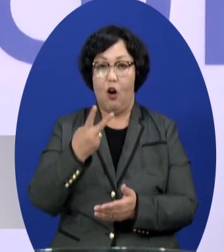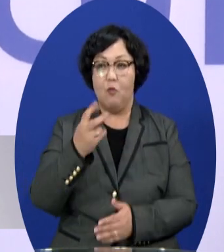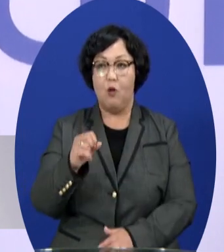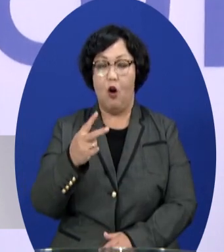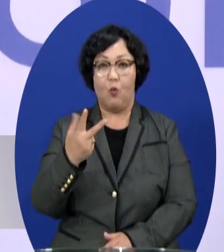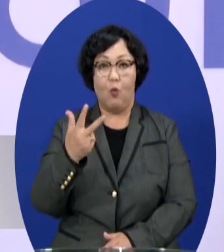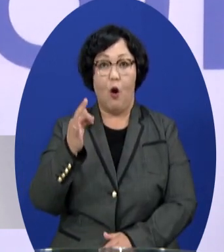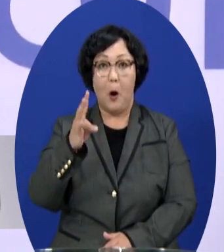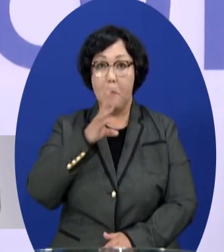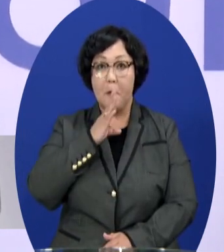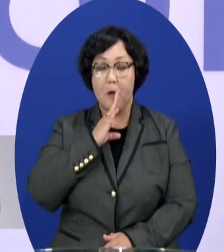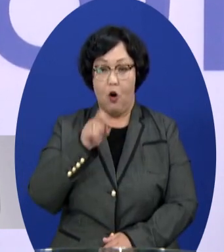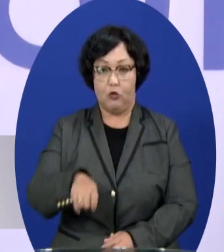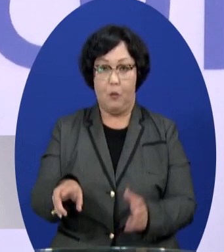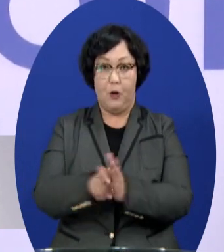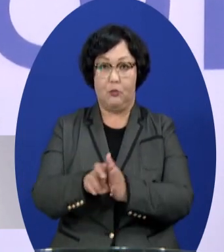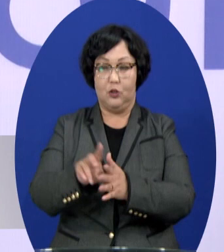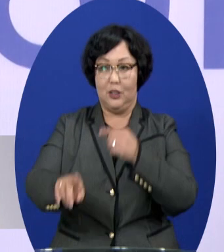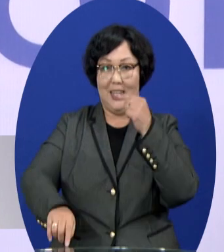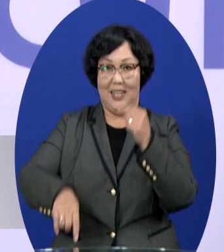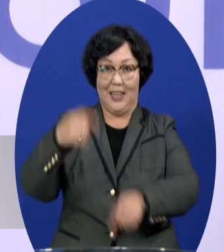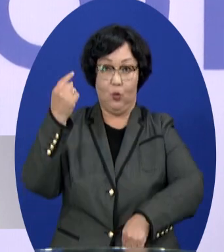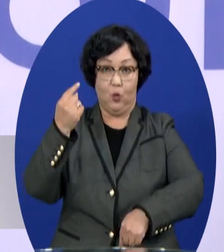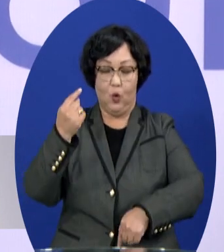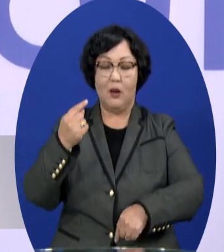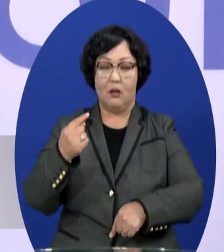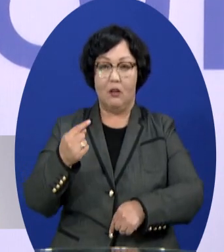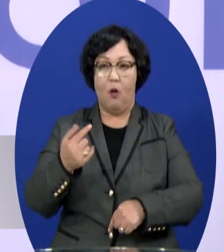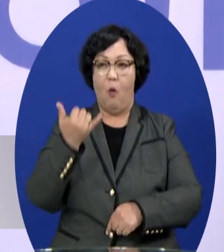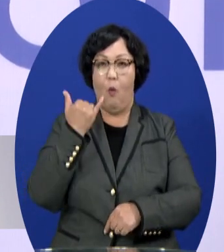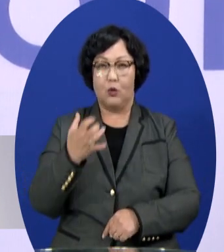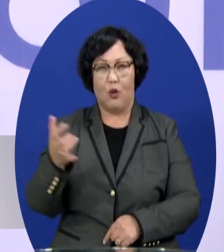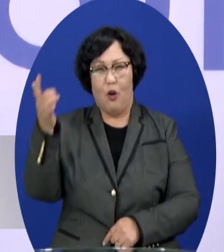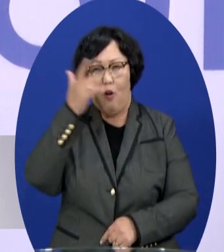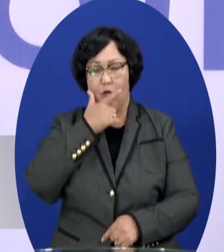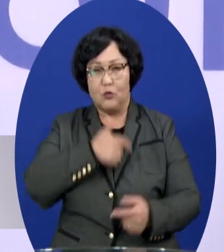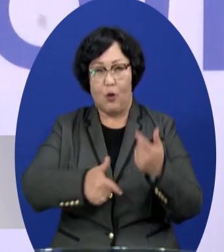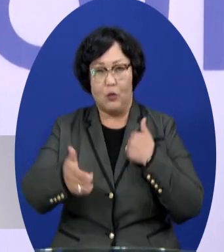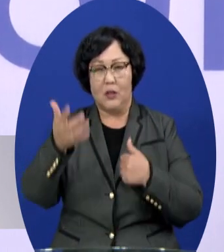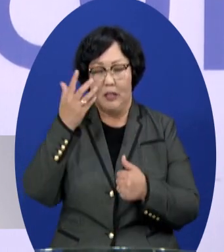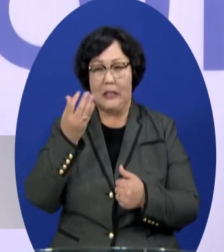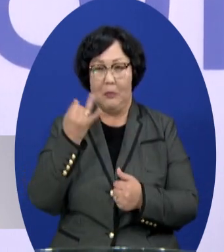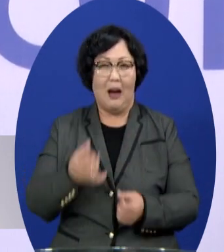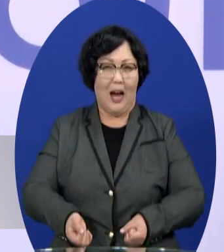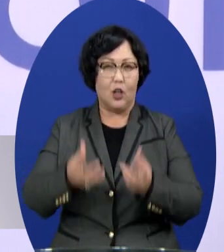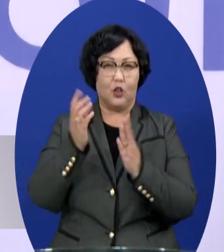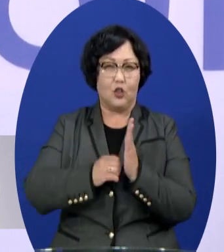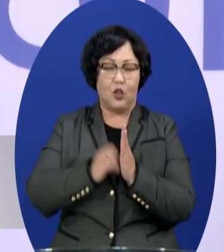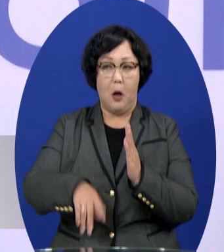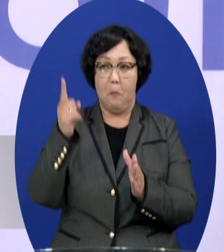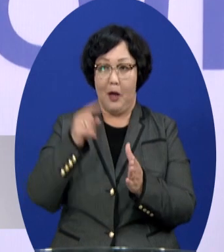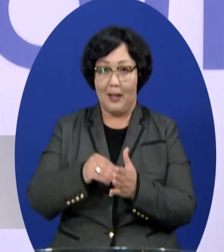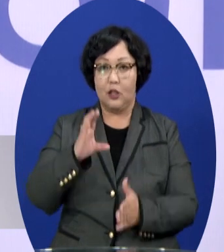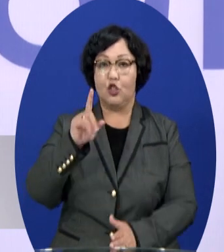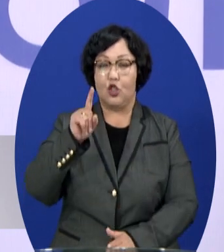гэхэд одоогийн боломж нөөцөөс давж улмаар усны хамсд орж болзошгүй нөхцөл үүснийг бид мянганы сорилтын